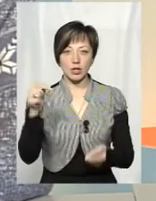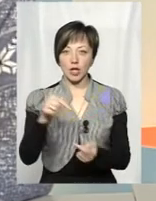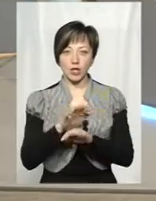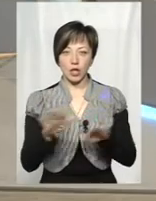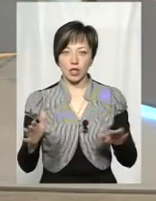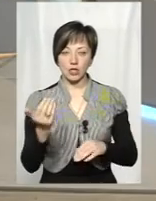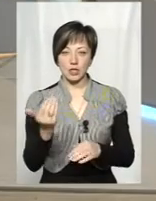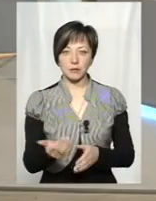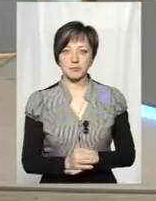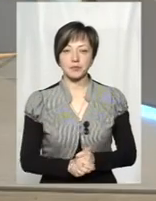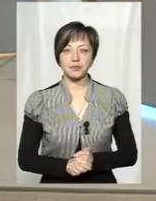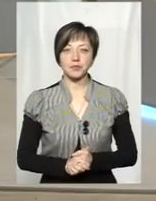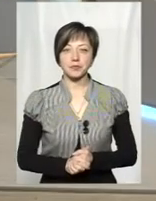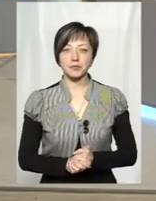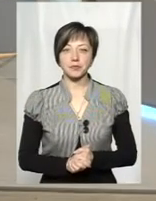їм.